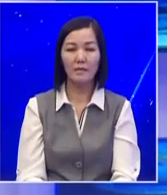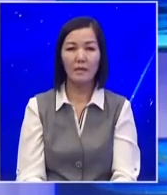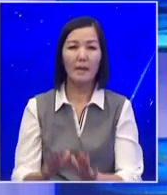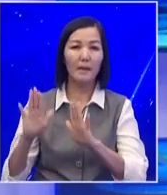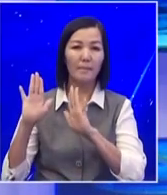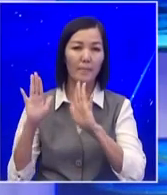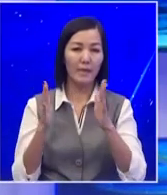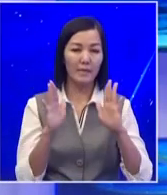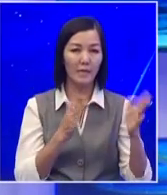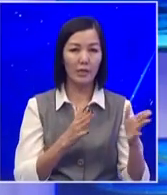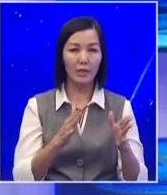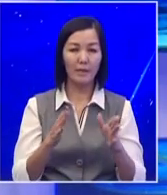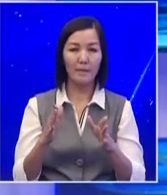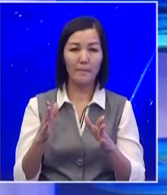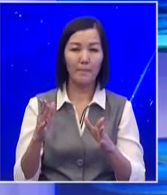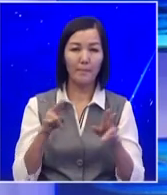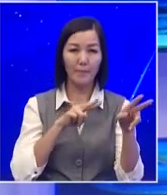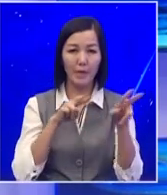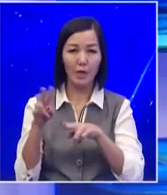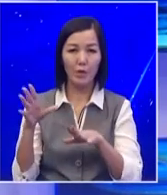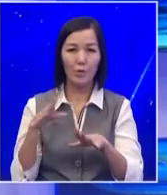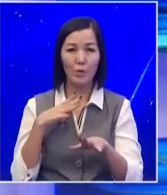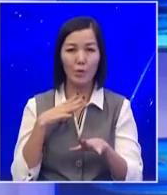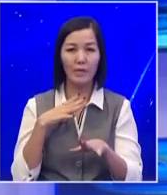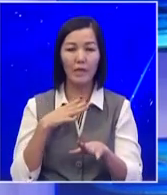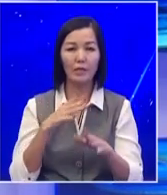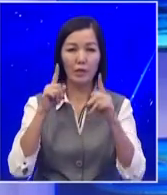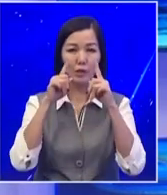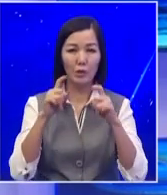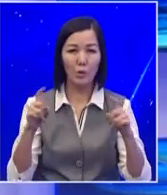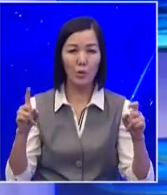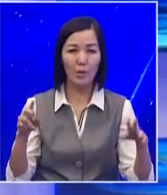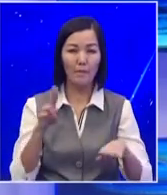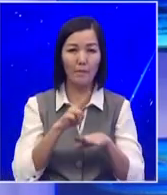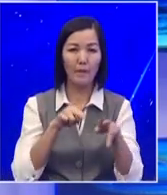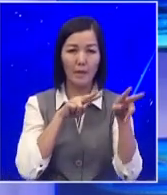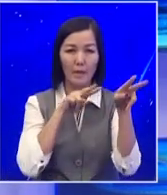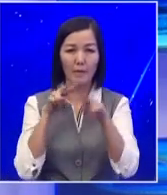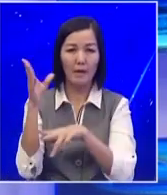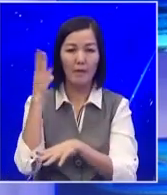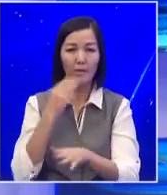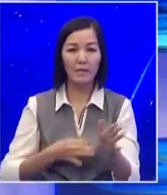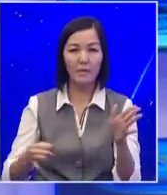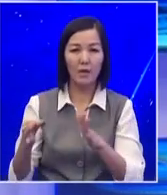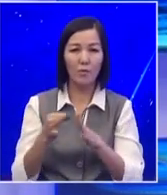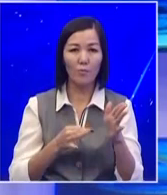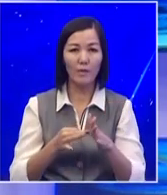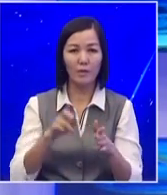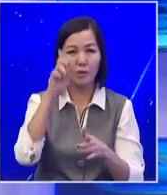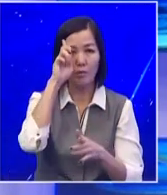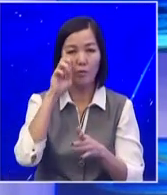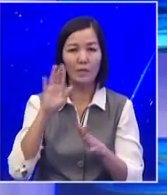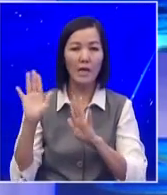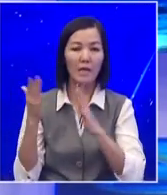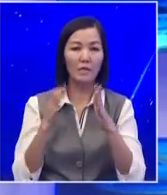На страже природы. Незаконную порубку елок взяла на контроль полиция Алматинской области совместно с сотрудниками